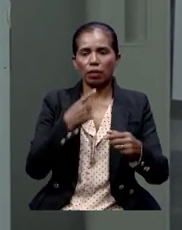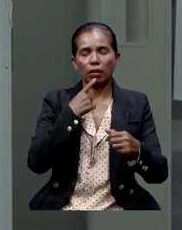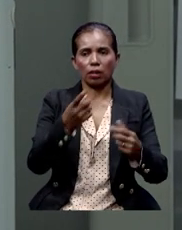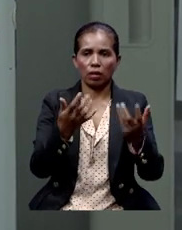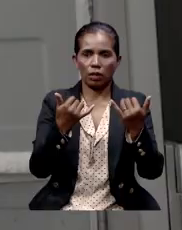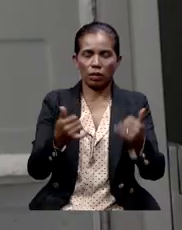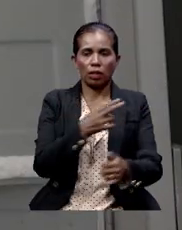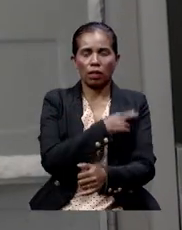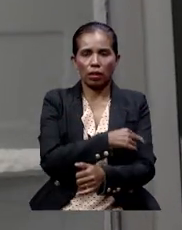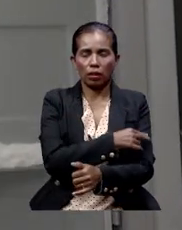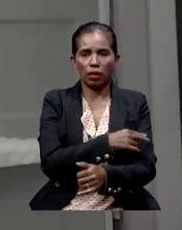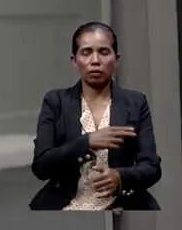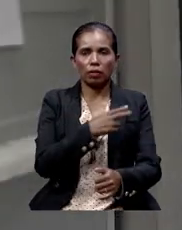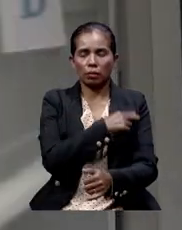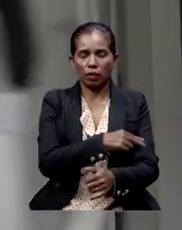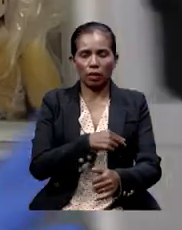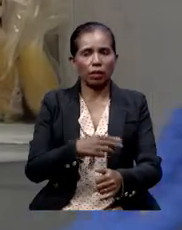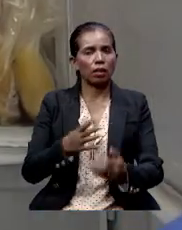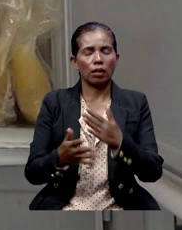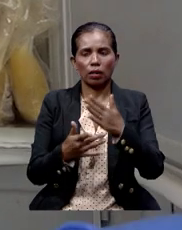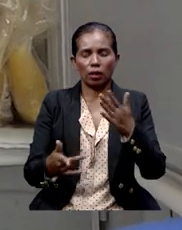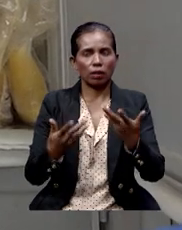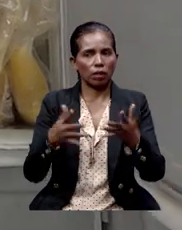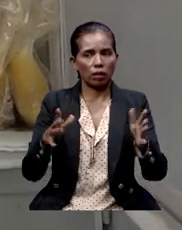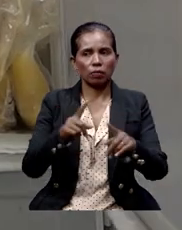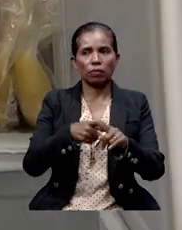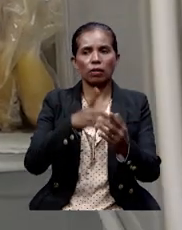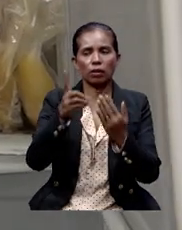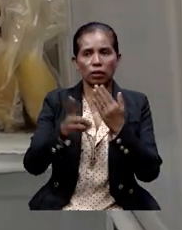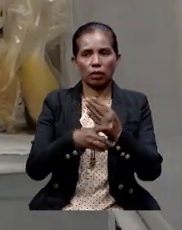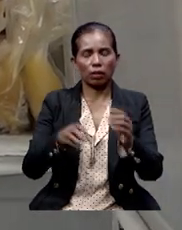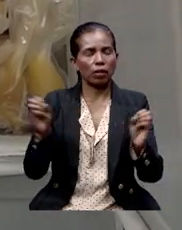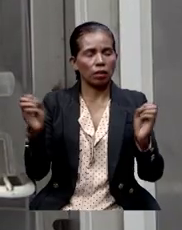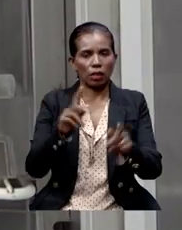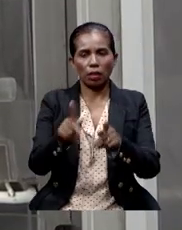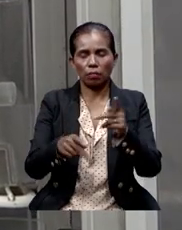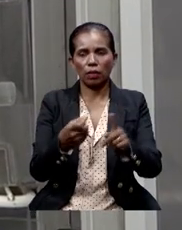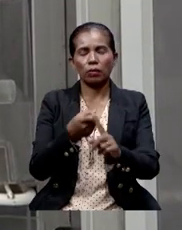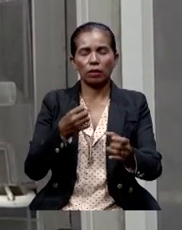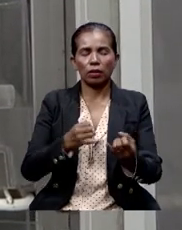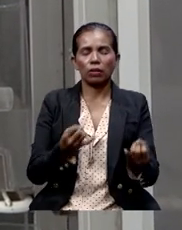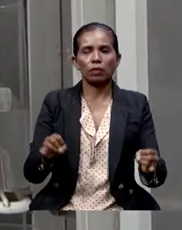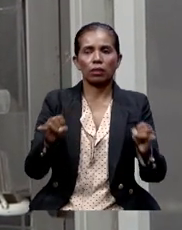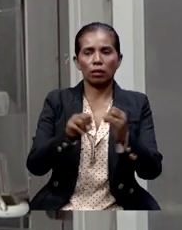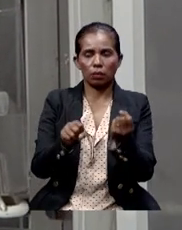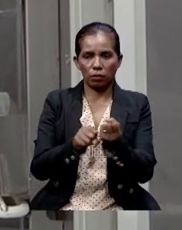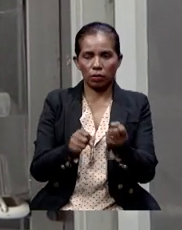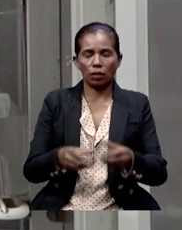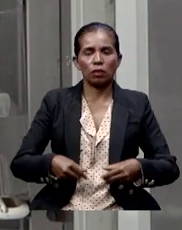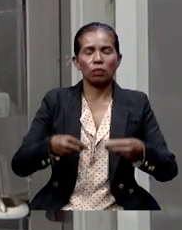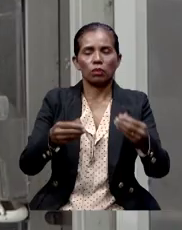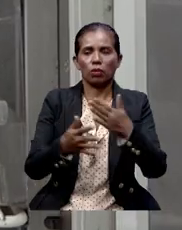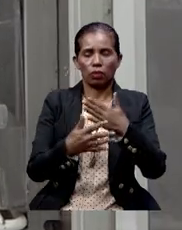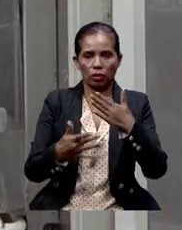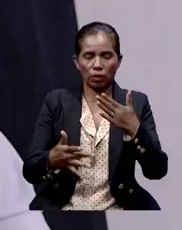ne stok ran menos tamba iha fulan dezembro tina gotuk la iha ema husi instituição ruma ma kontribui ho di halo doação